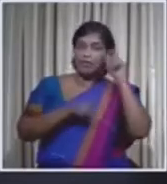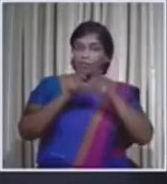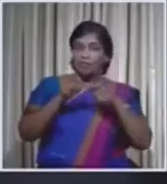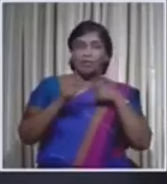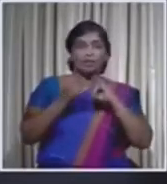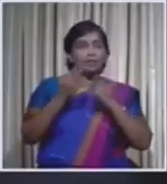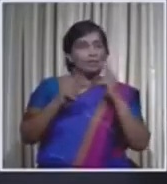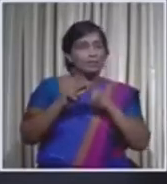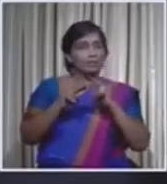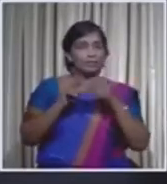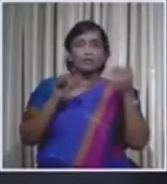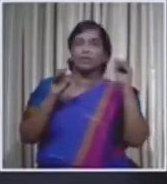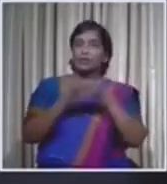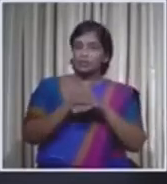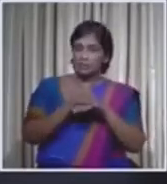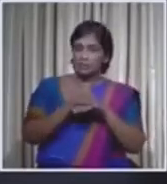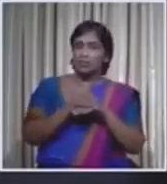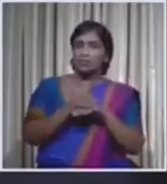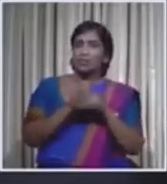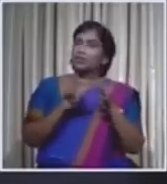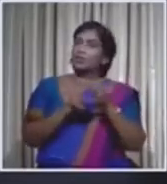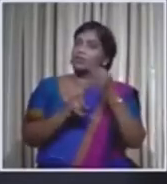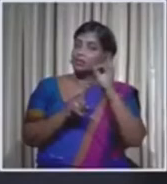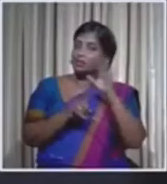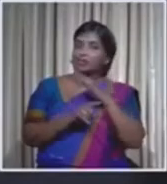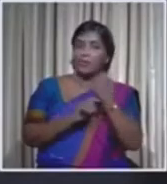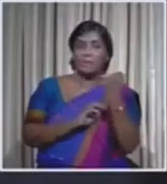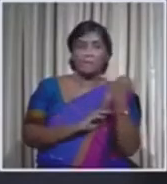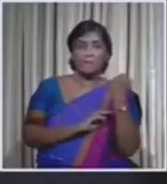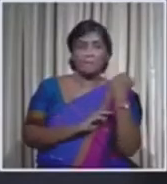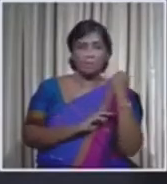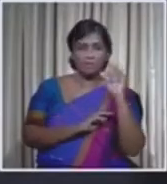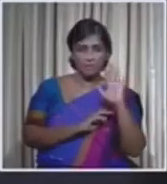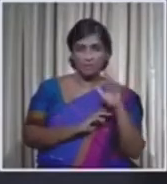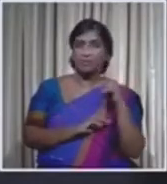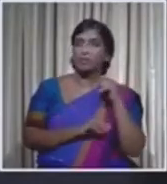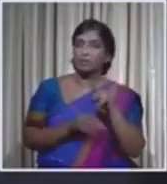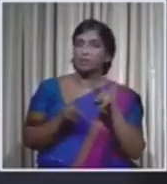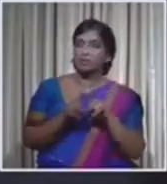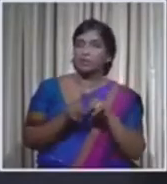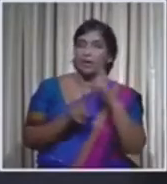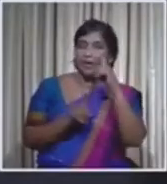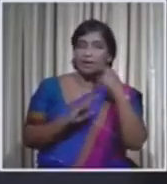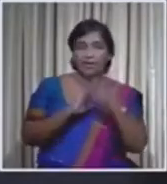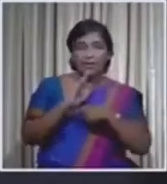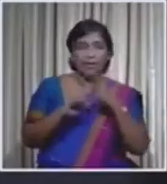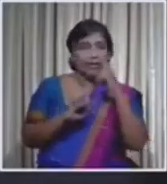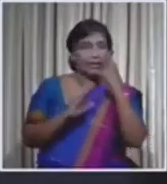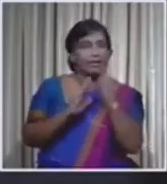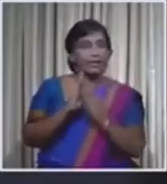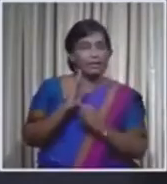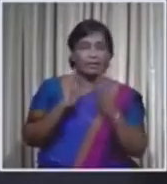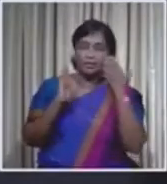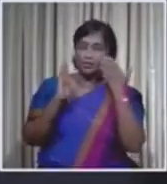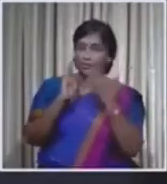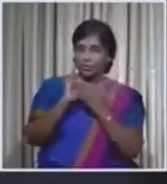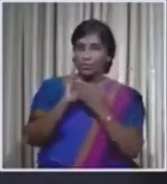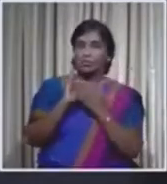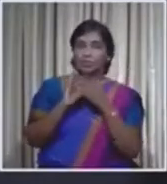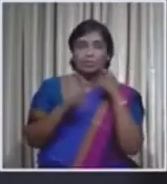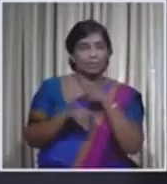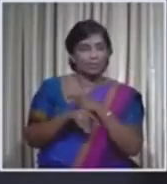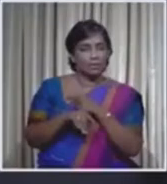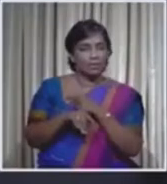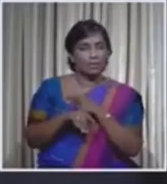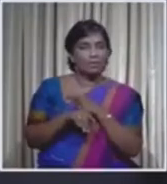කාර්ය මණ්ඩලයේ පත් කිරීමටද ජනාධිපතිතුමාට බලය ඇත්තේය දැන් අපි එක රටයි එක නීතිය පිළිබඳ අරගන්නවා නම් මේ